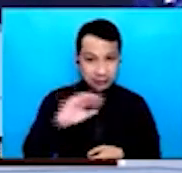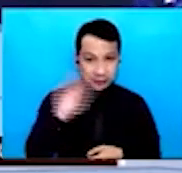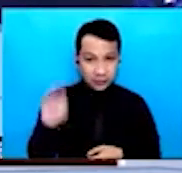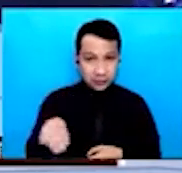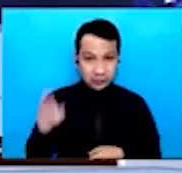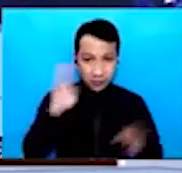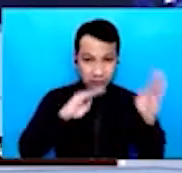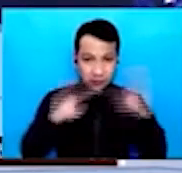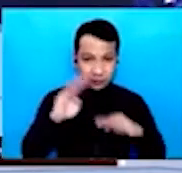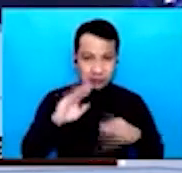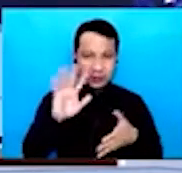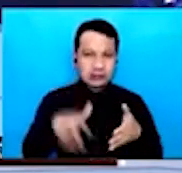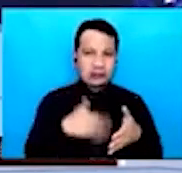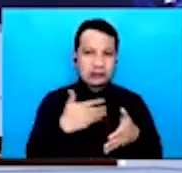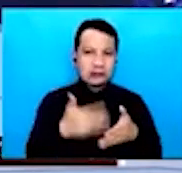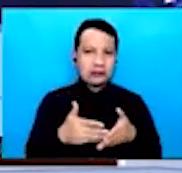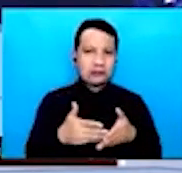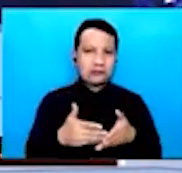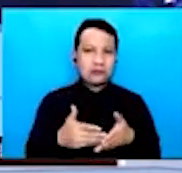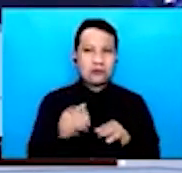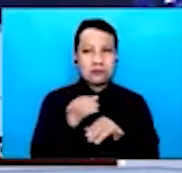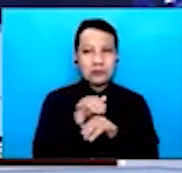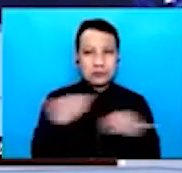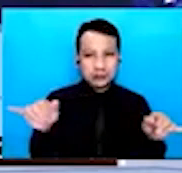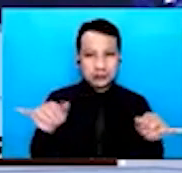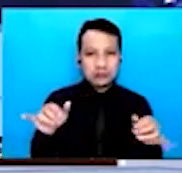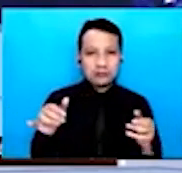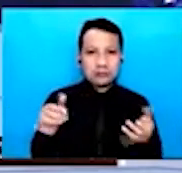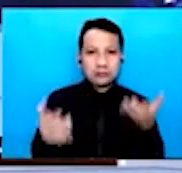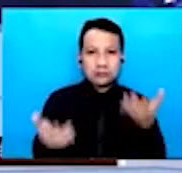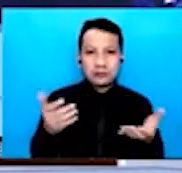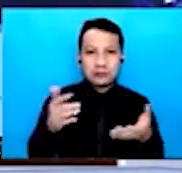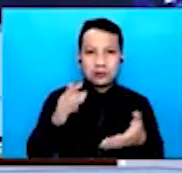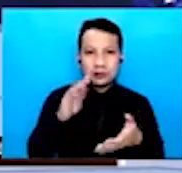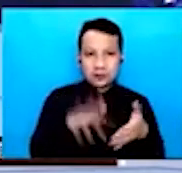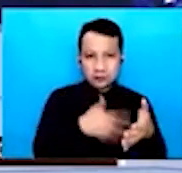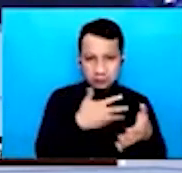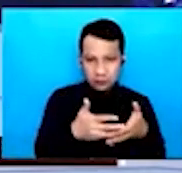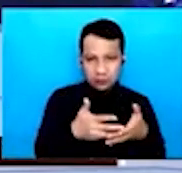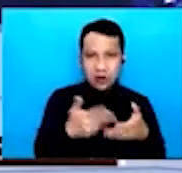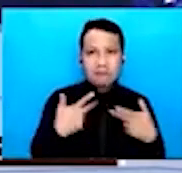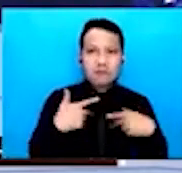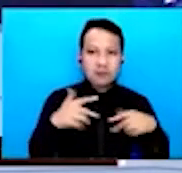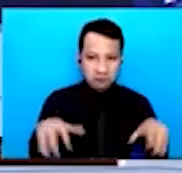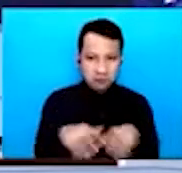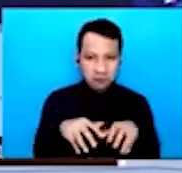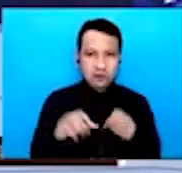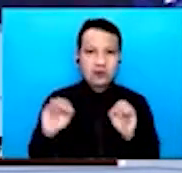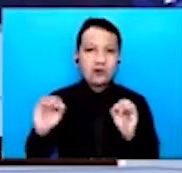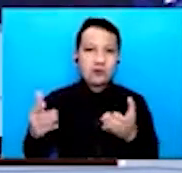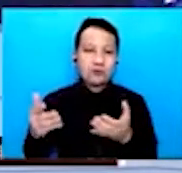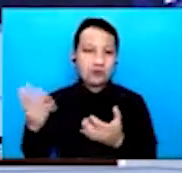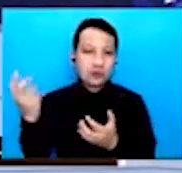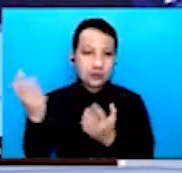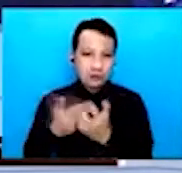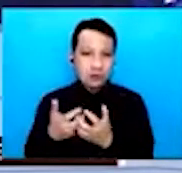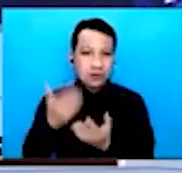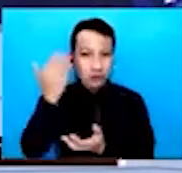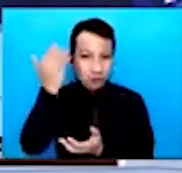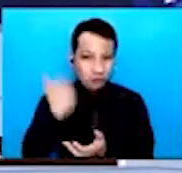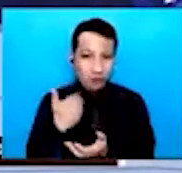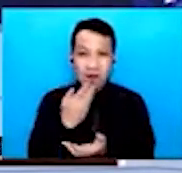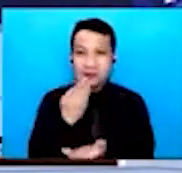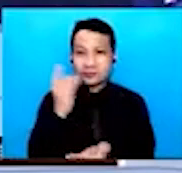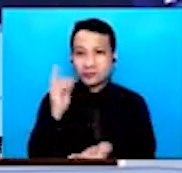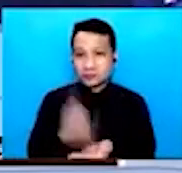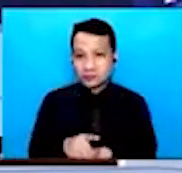nakuhang appointment. Parehong 10% dahil sa schedule sa trabaho o di kaya ay walang kaukulang dokumento para